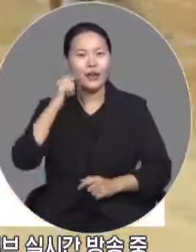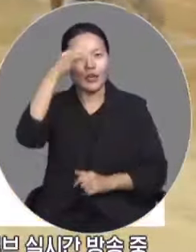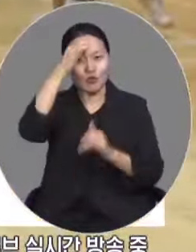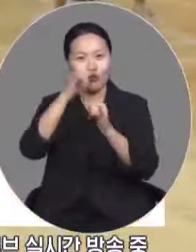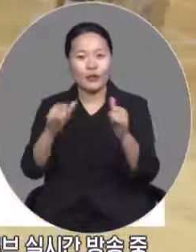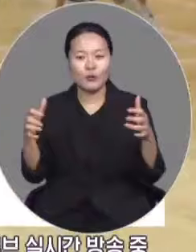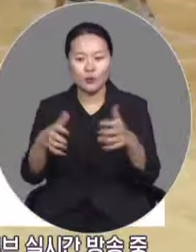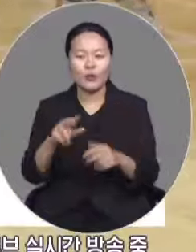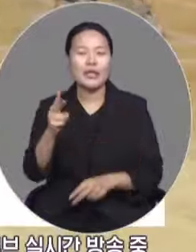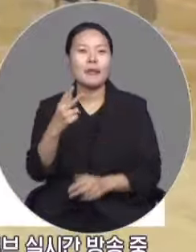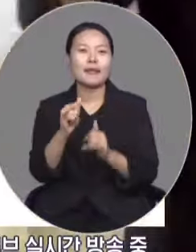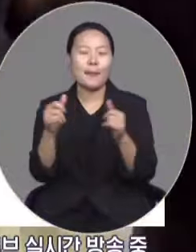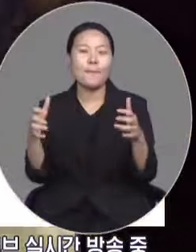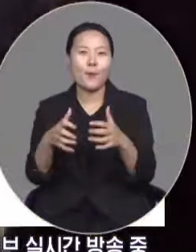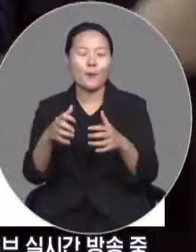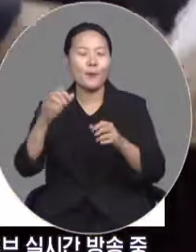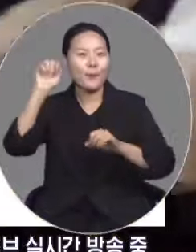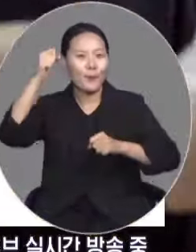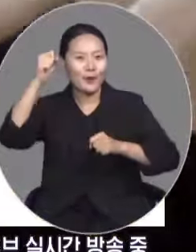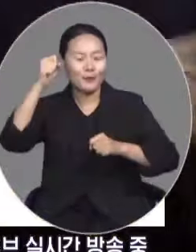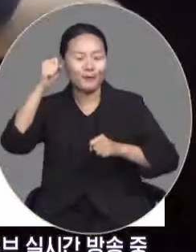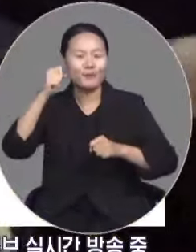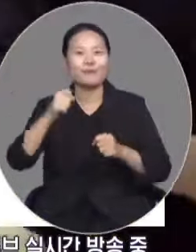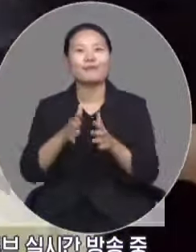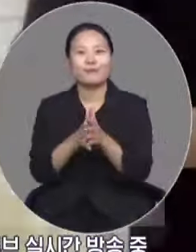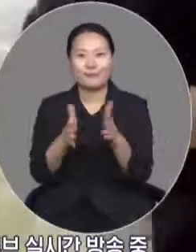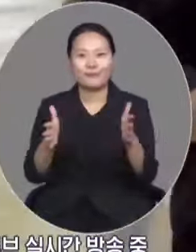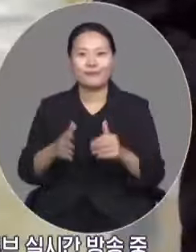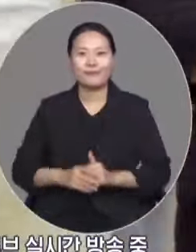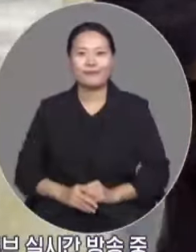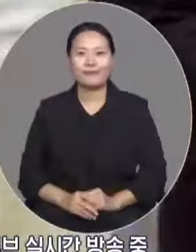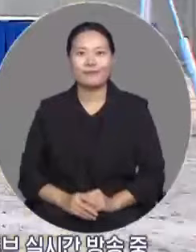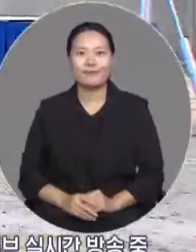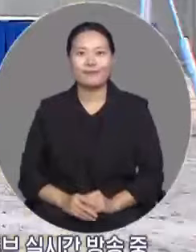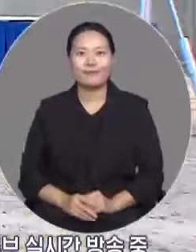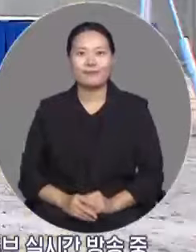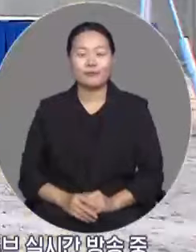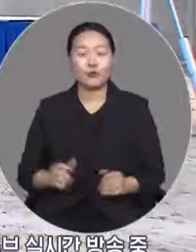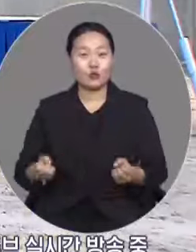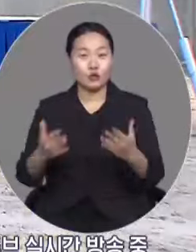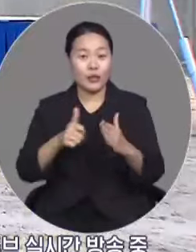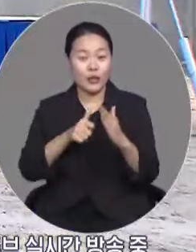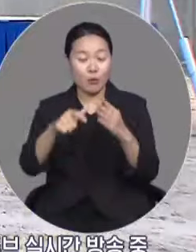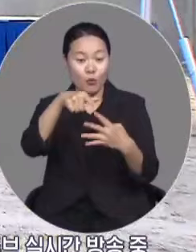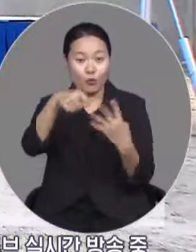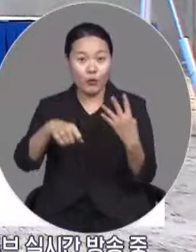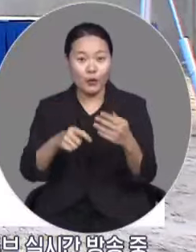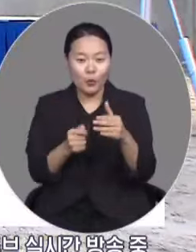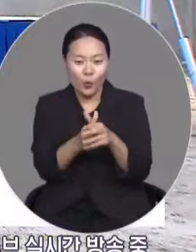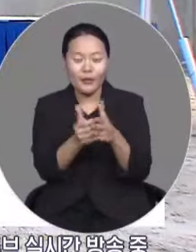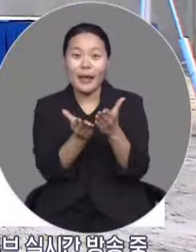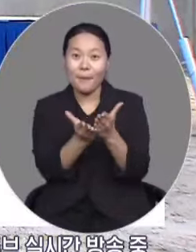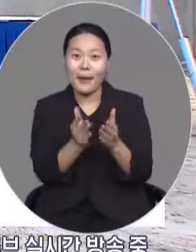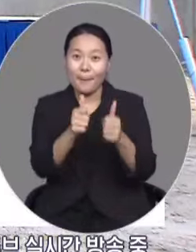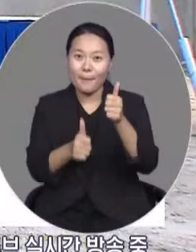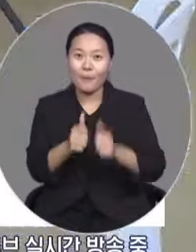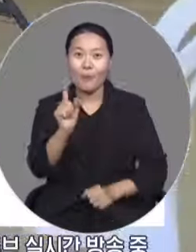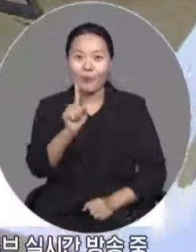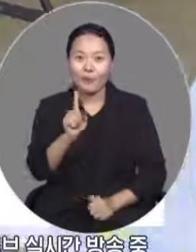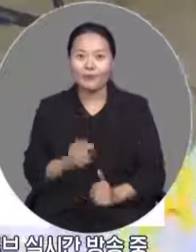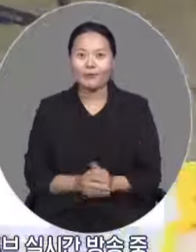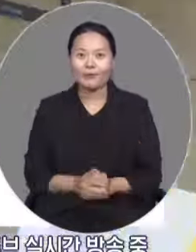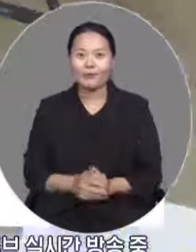예술인 등 200여 명이 함께 기획한 주제 공연으로 막을 올렸습니다. 축제 대표 프로그램인 기바람배